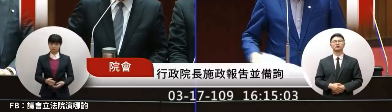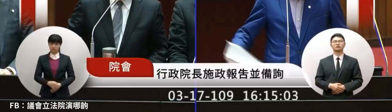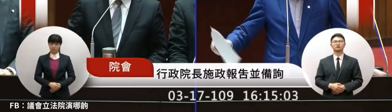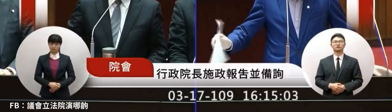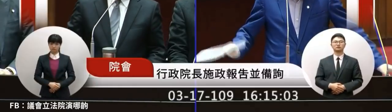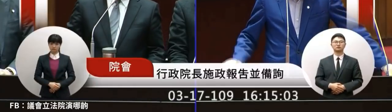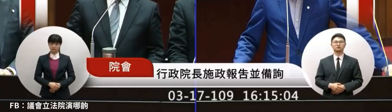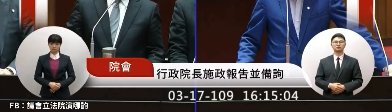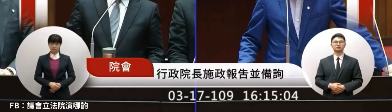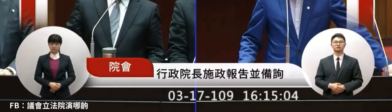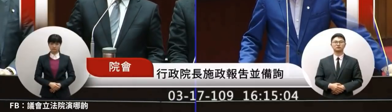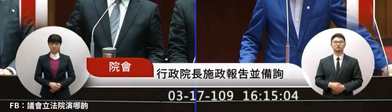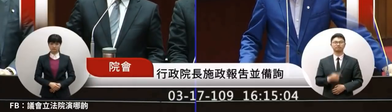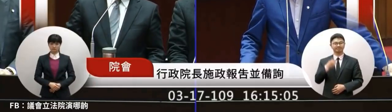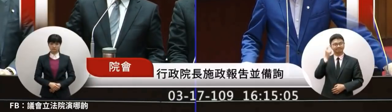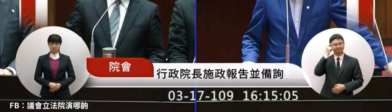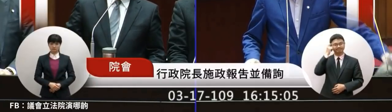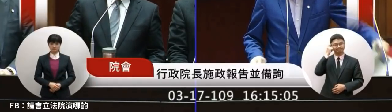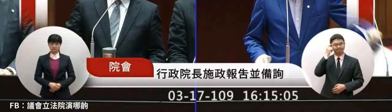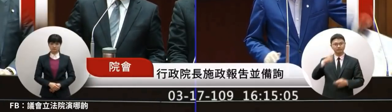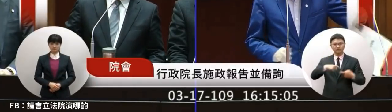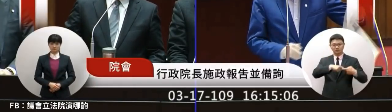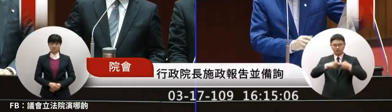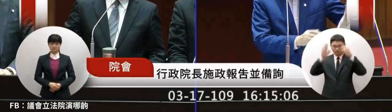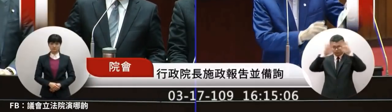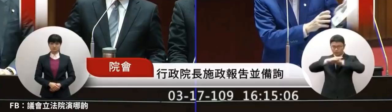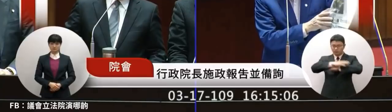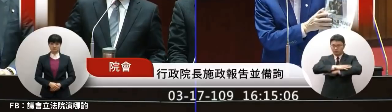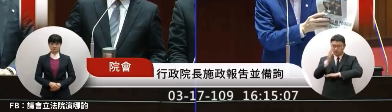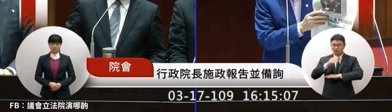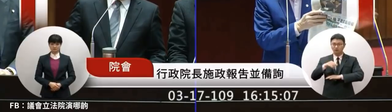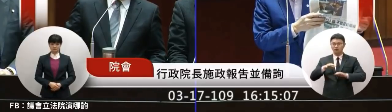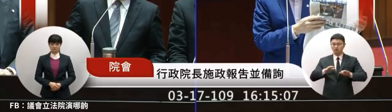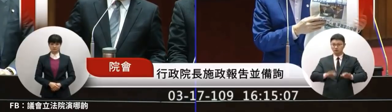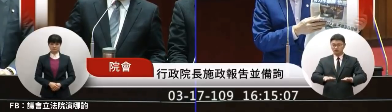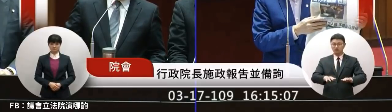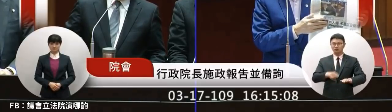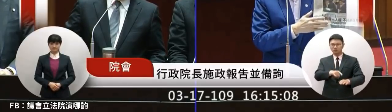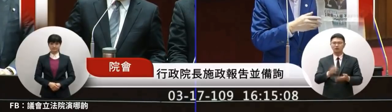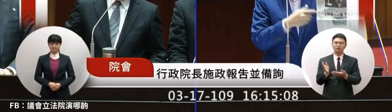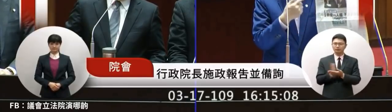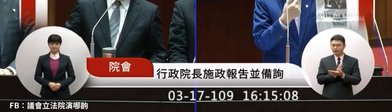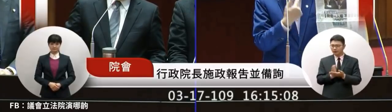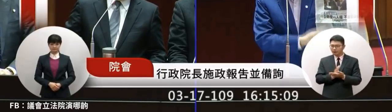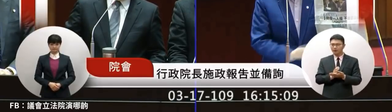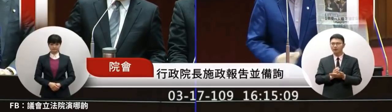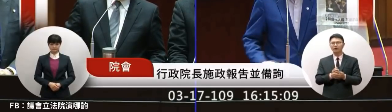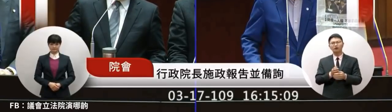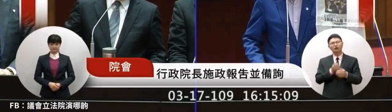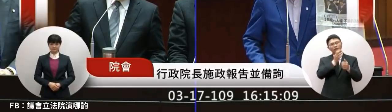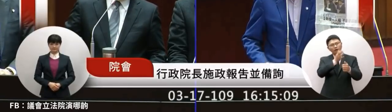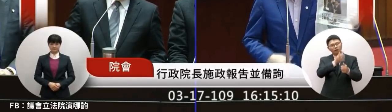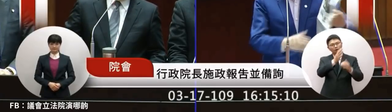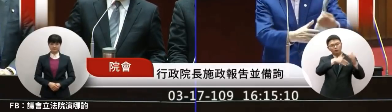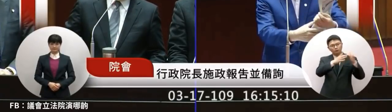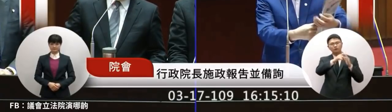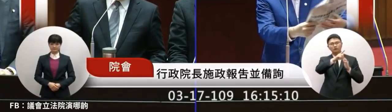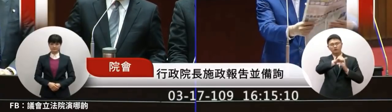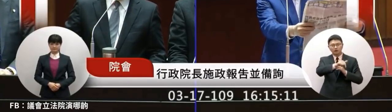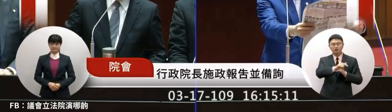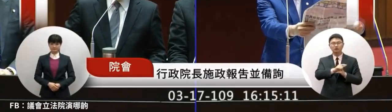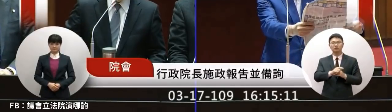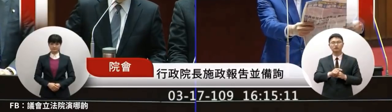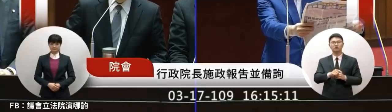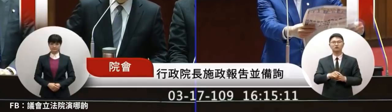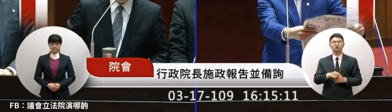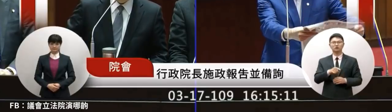人家，我想，《联合晚报》他今天不管是用评论，用访问教授的建议，